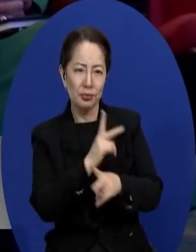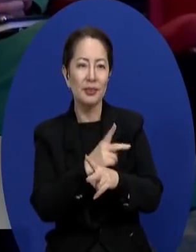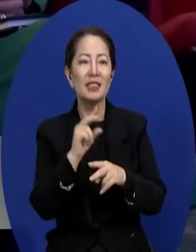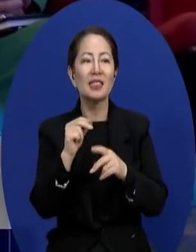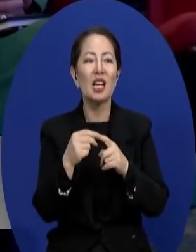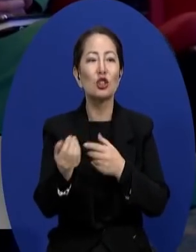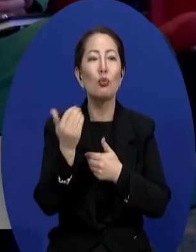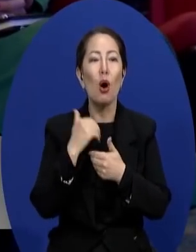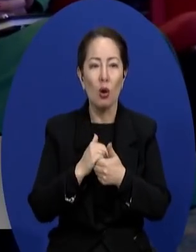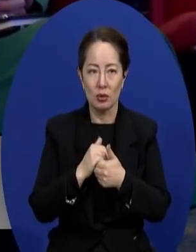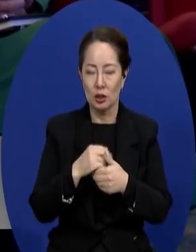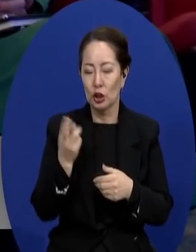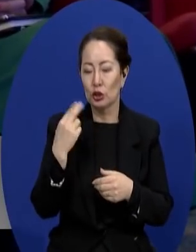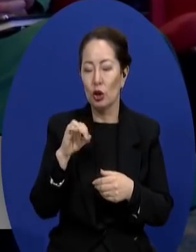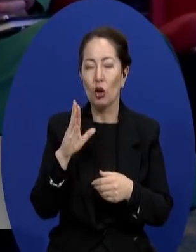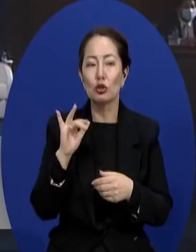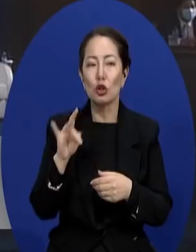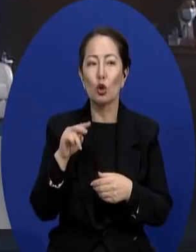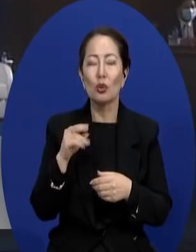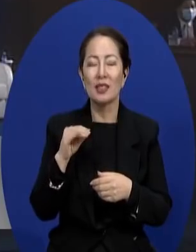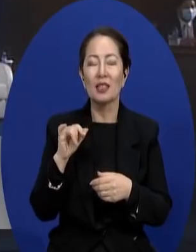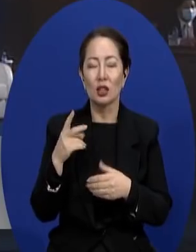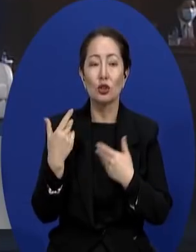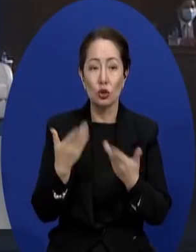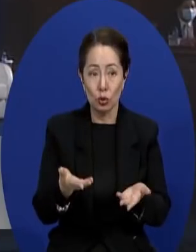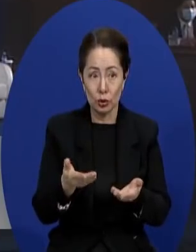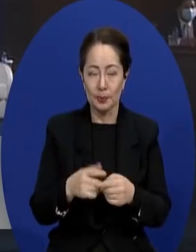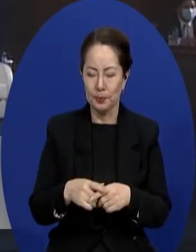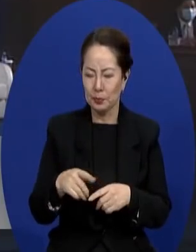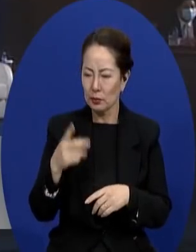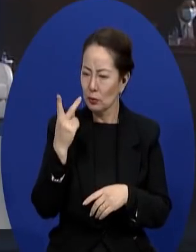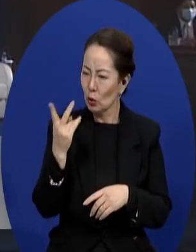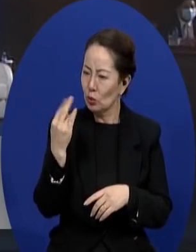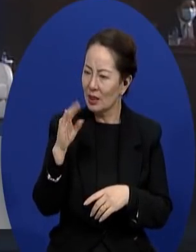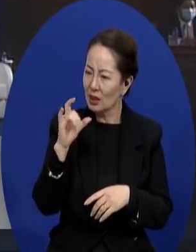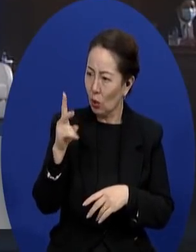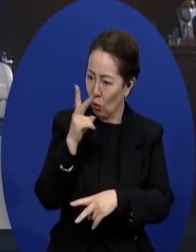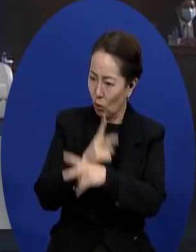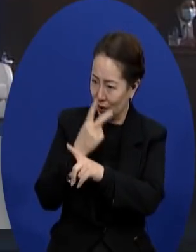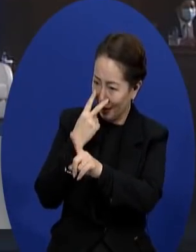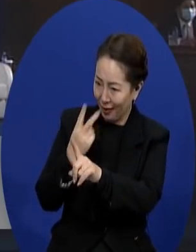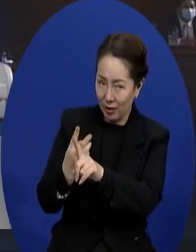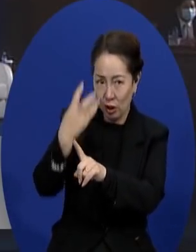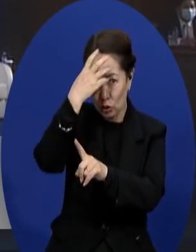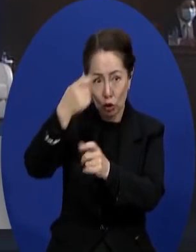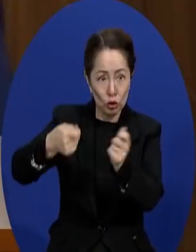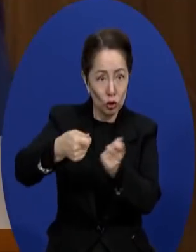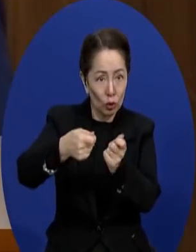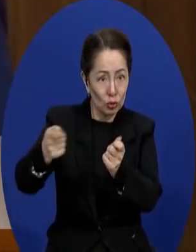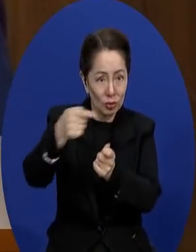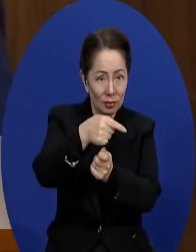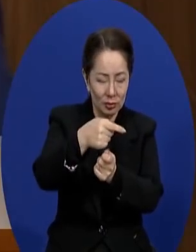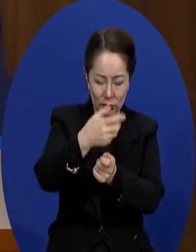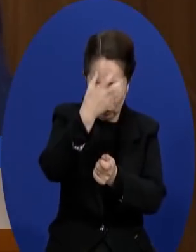тайлбарыг доктор Лүндэ Жанцсан өгч байна. Үндсэн хууль бол харахад төрийг зохицуулаад байгаа хууль. Төрийг зохицуулаад байгаа гэдэг